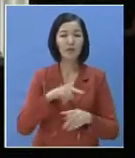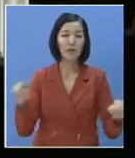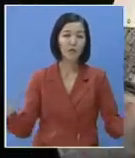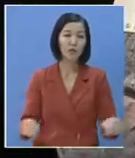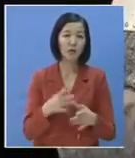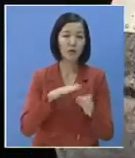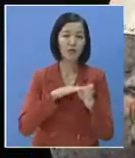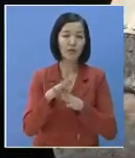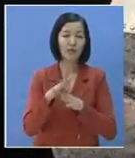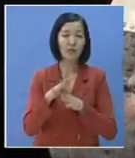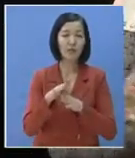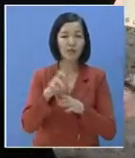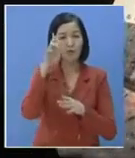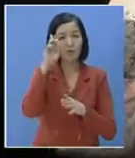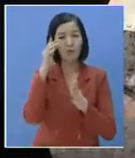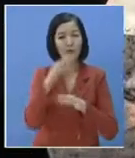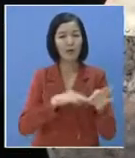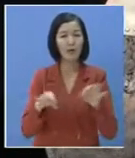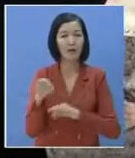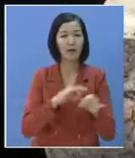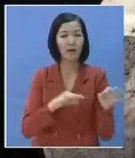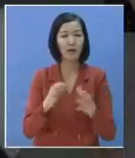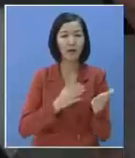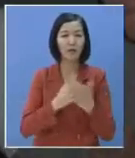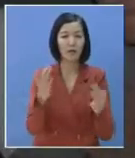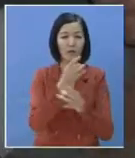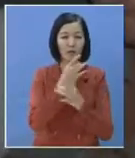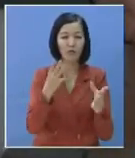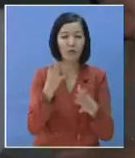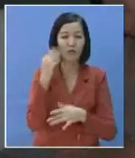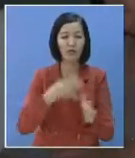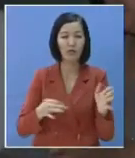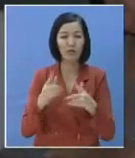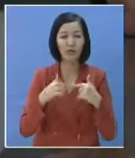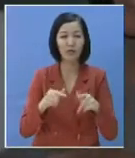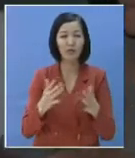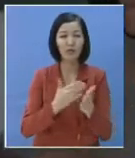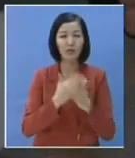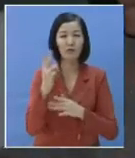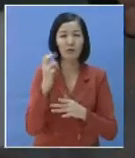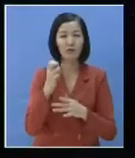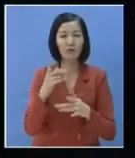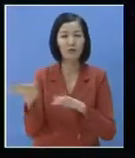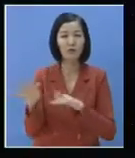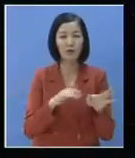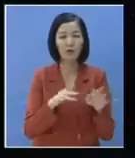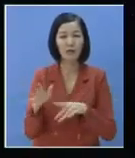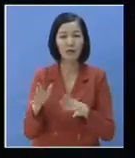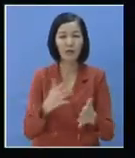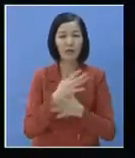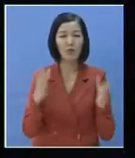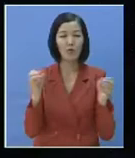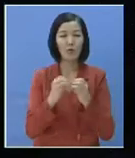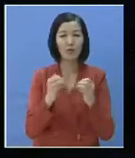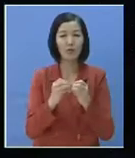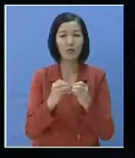в целях реализации государственного проекта «Только по линии культуры». В Алматинской области организовано свыше 200 мероприятий, более десятка